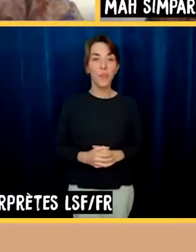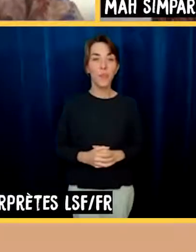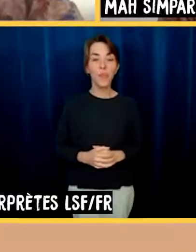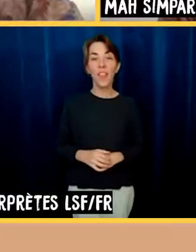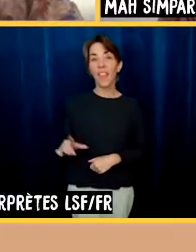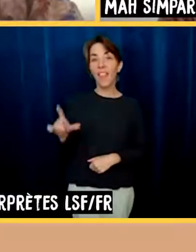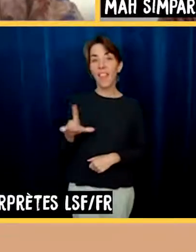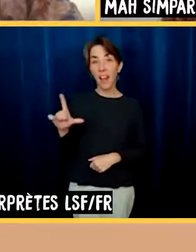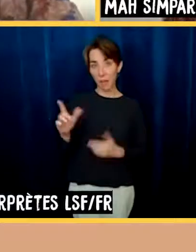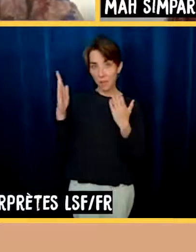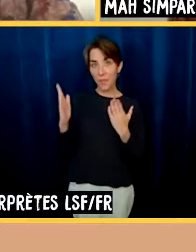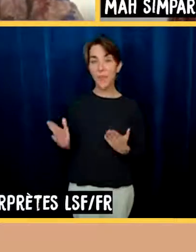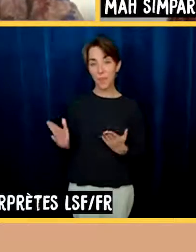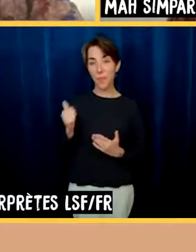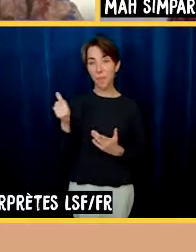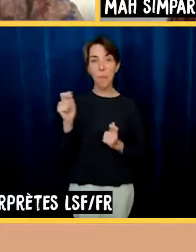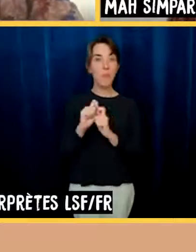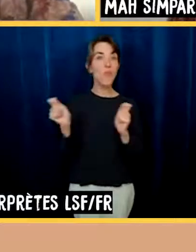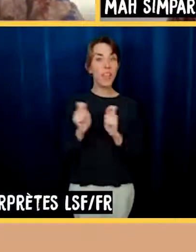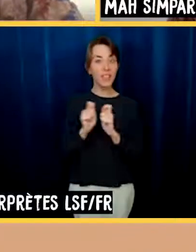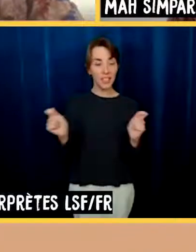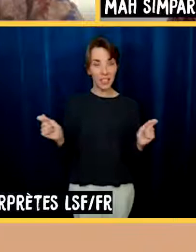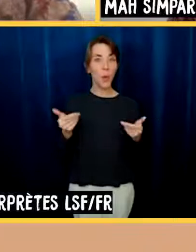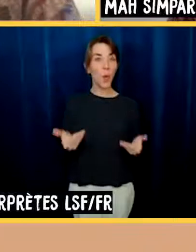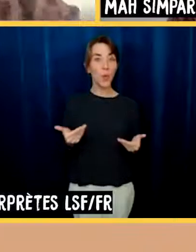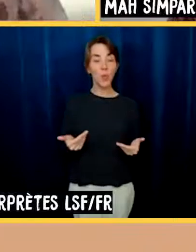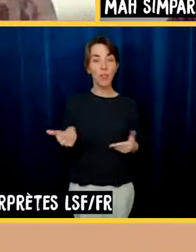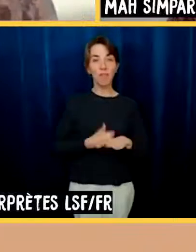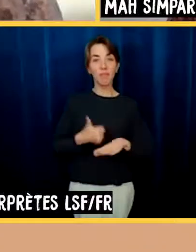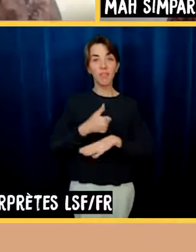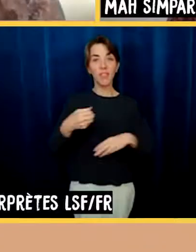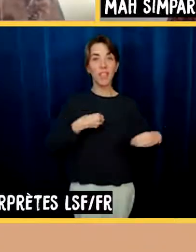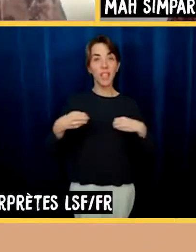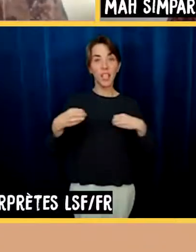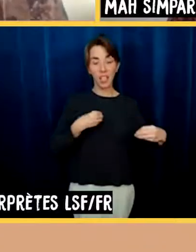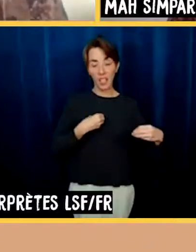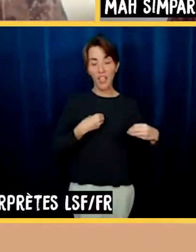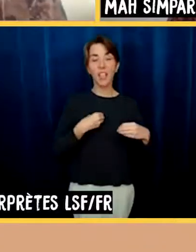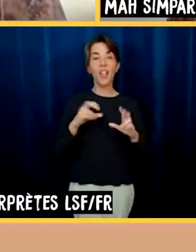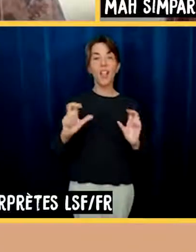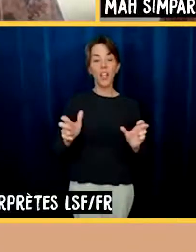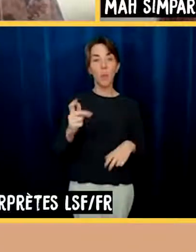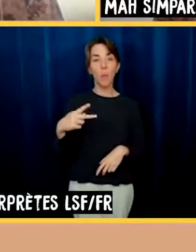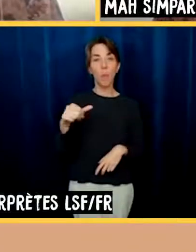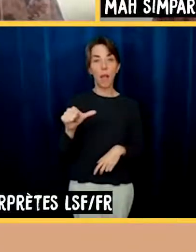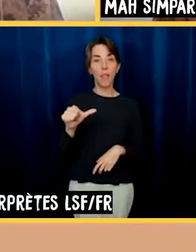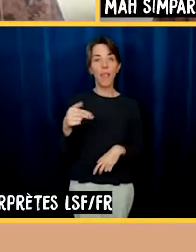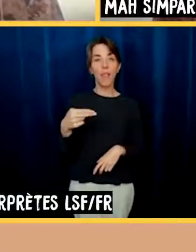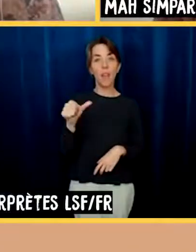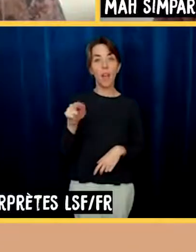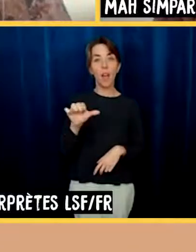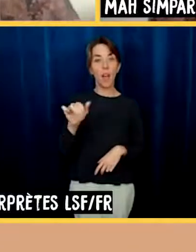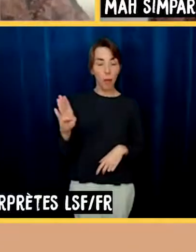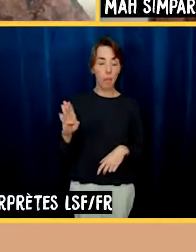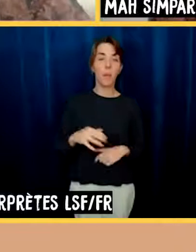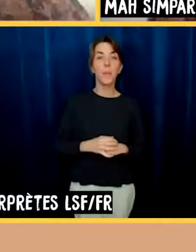Leïla Alaouf, vous êtes journaliste, actuellement directrice de la radio panarabe Al-An FM. Animatrice